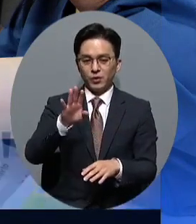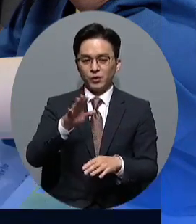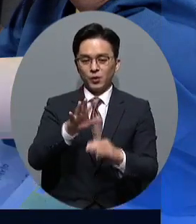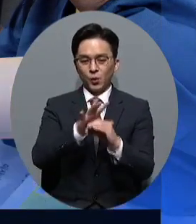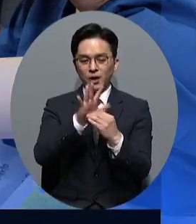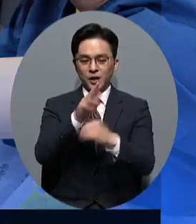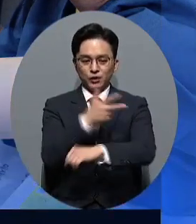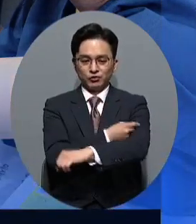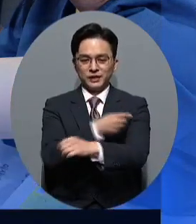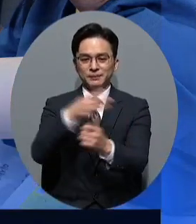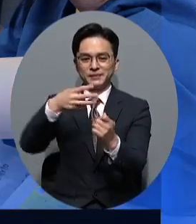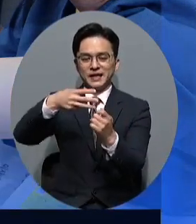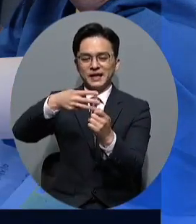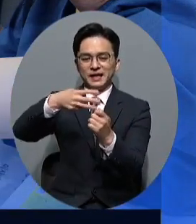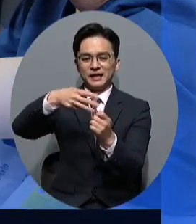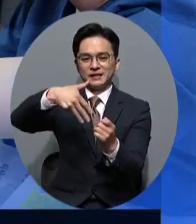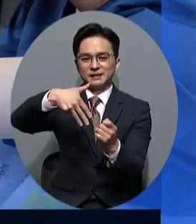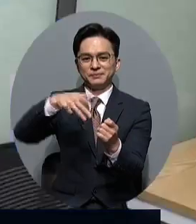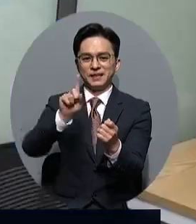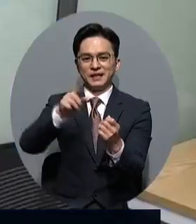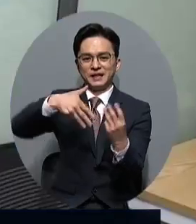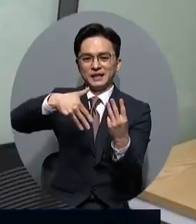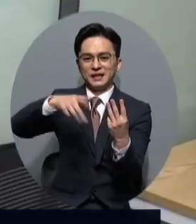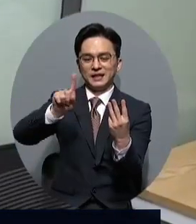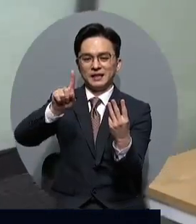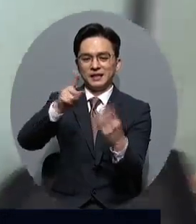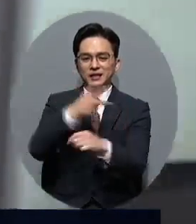이다솜 기자의 보도입니다.